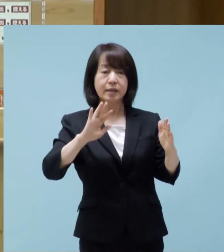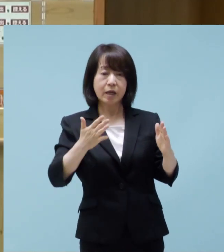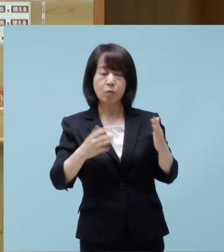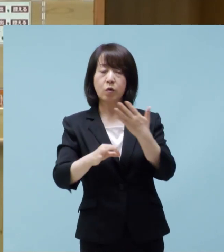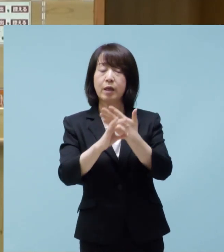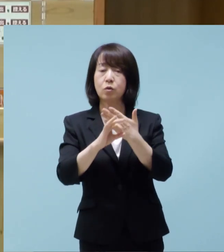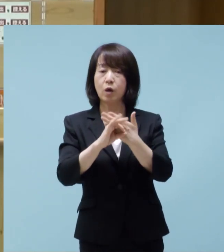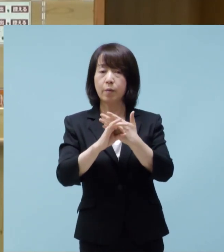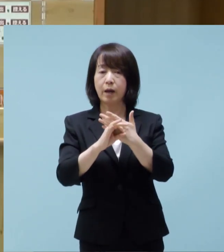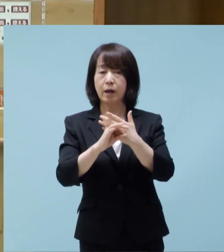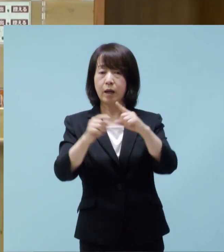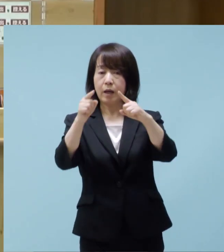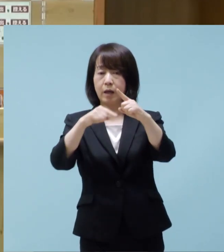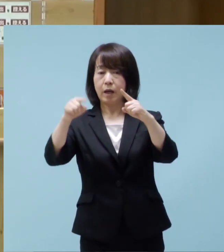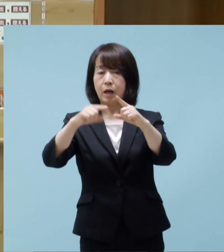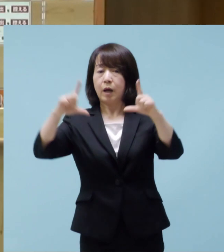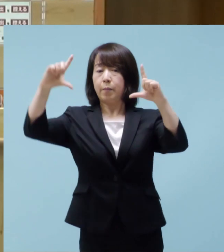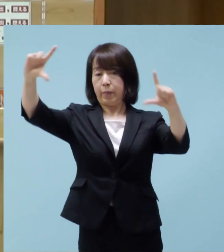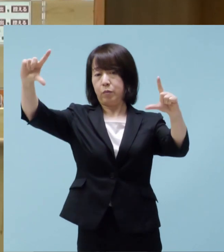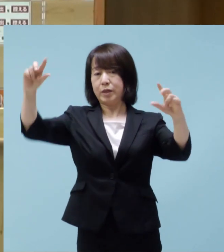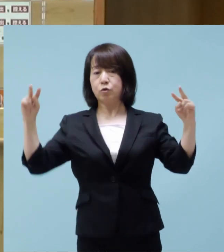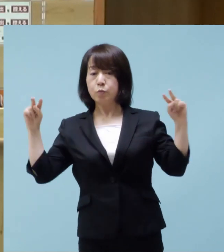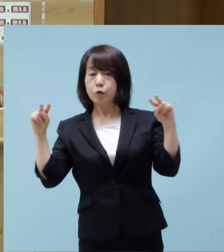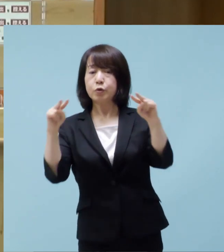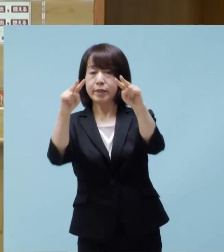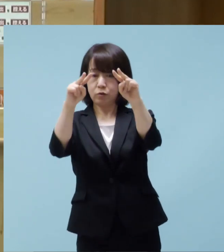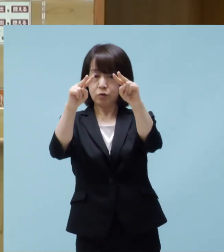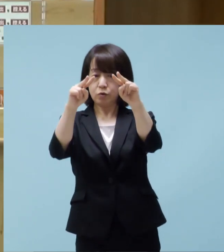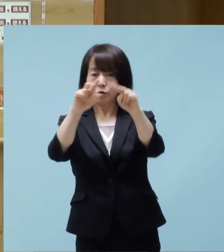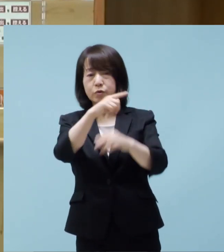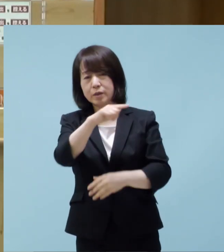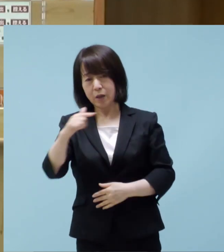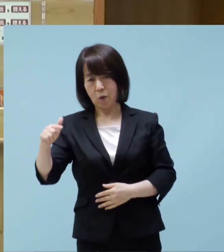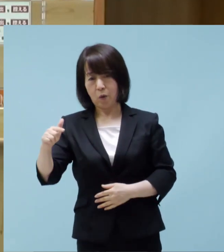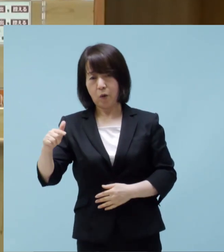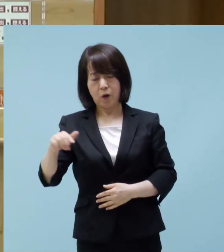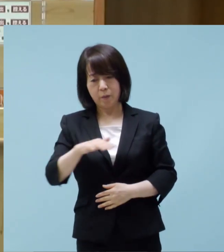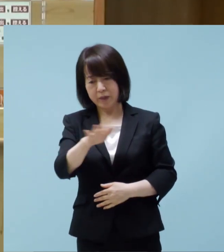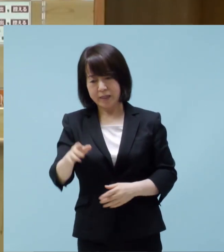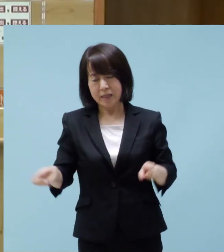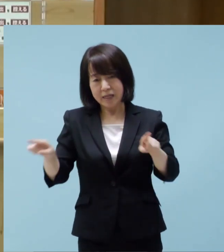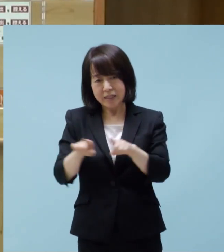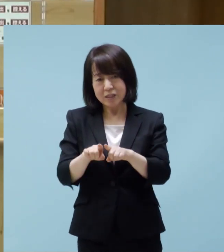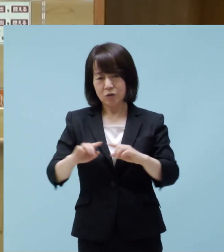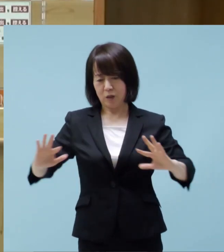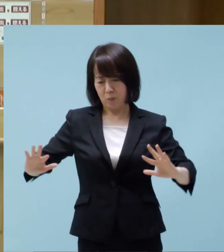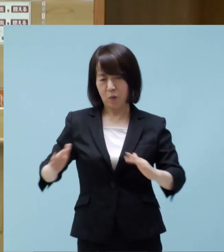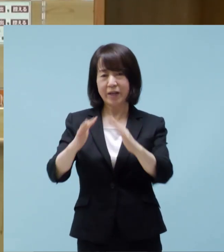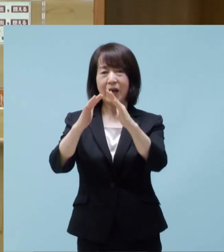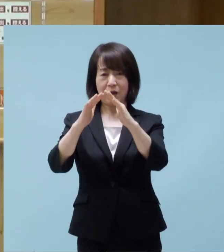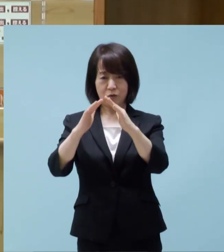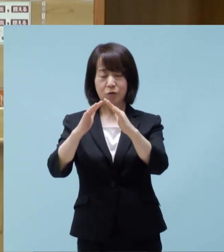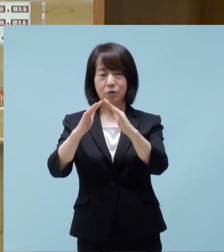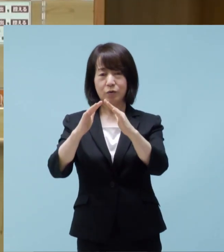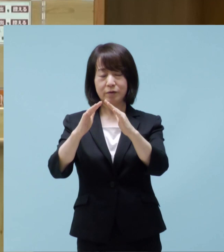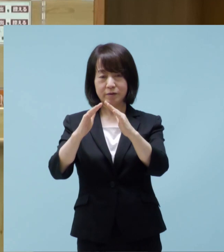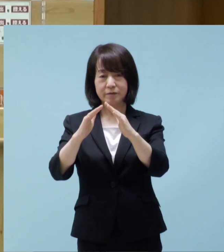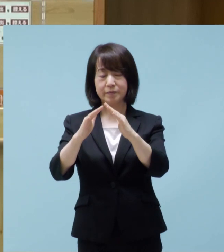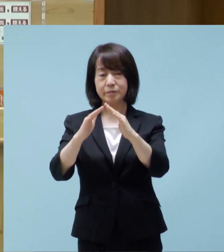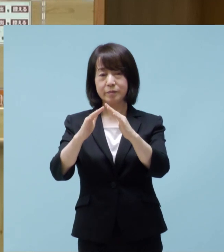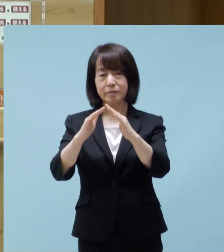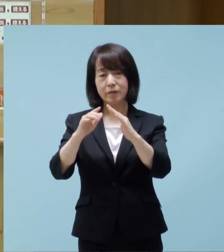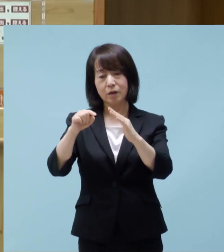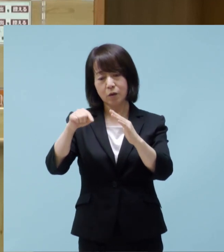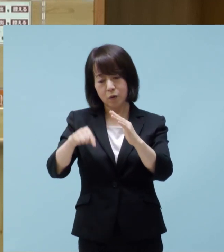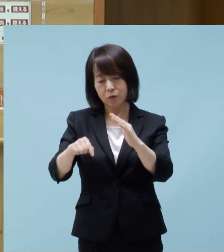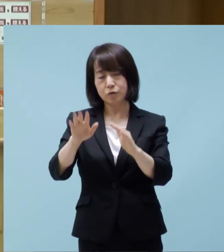イングとかもそうですけど、いろんな形で、まあ、みんなで盛り上がると。これはお祭りですから当然そういうことになるわけですけども、そういった